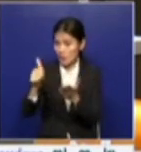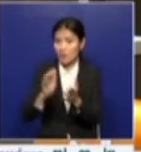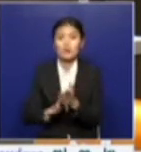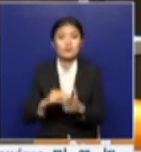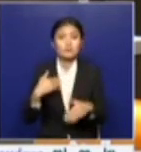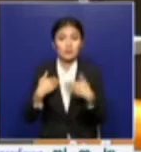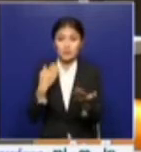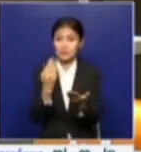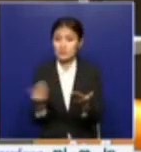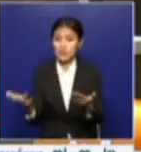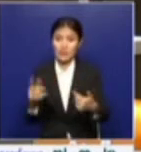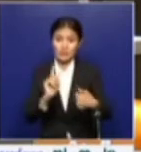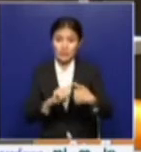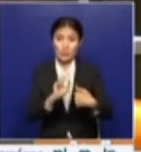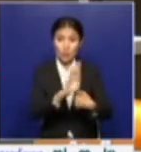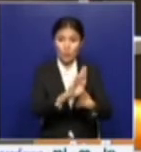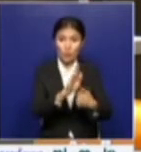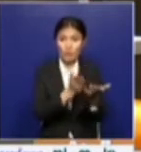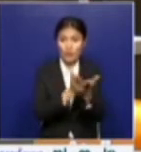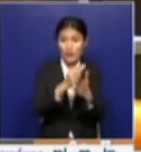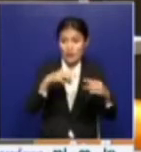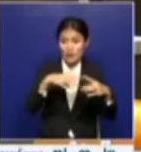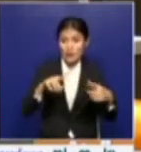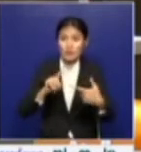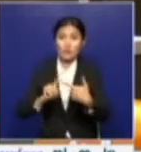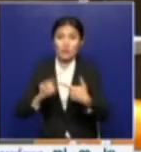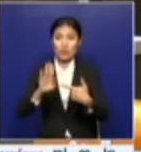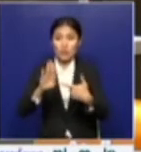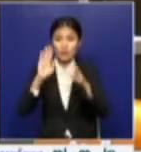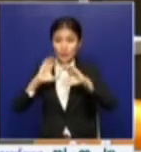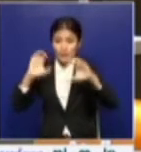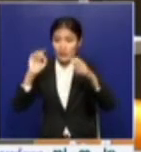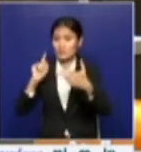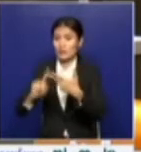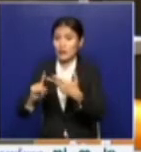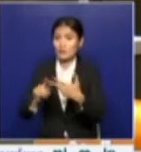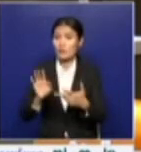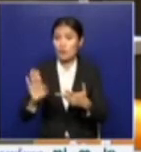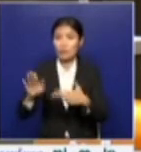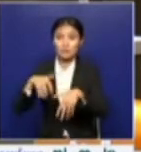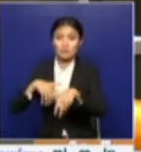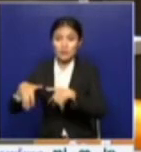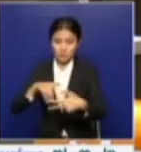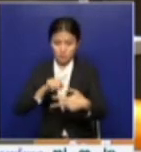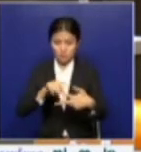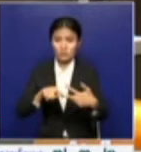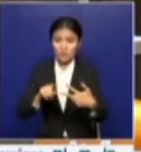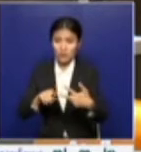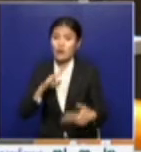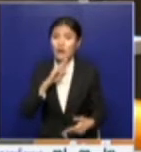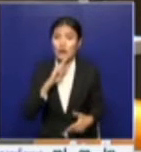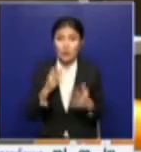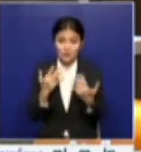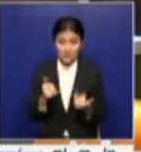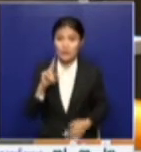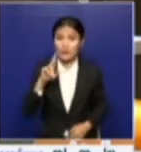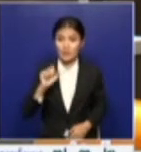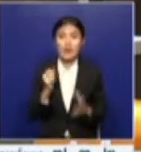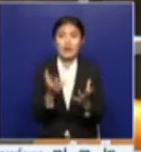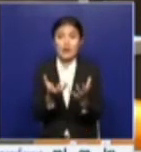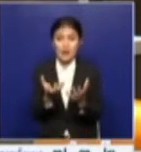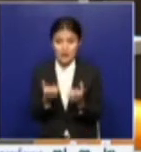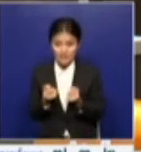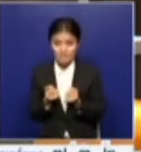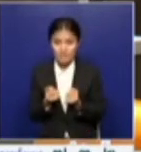คันฉบับของรัฐบาลและฉบับของพี่น้องประชาชนและเมื่อรับหลักการแล้วขอให้